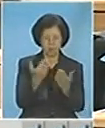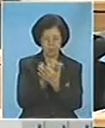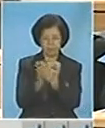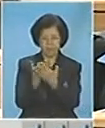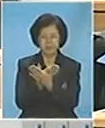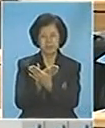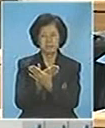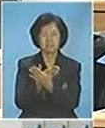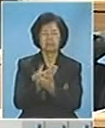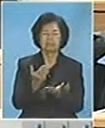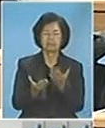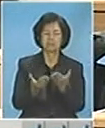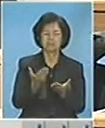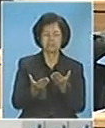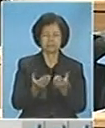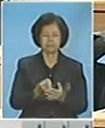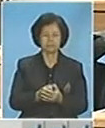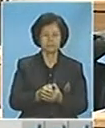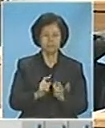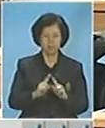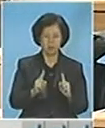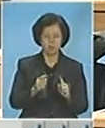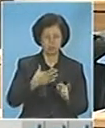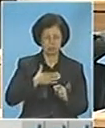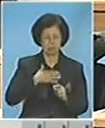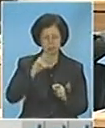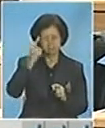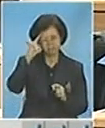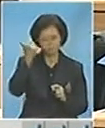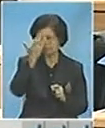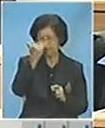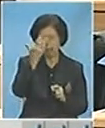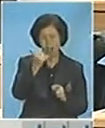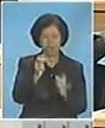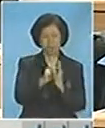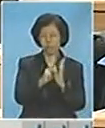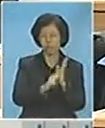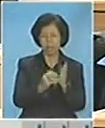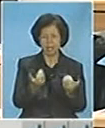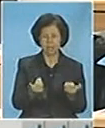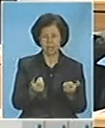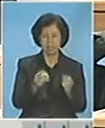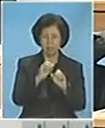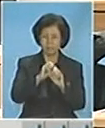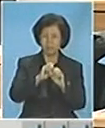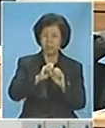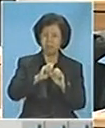างตามยุคตามสมัยนะคะแต่ดิฉันก็สงสัยจริงๆนะคะว่ากฎหมายฉบับนี้นี่เพิ่งประกาศใช้เ